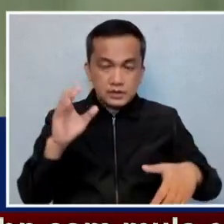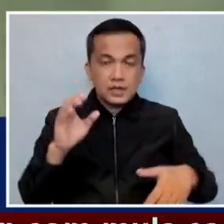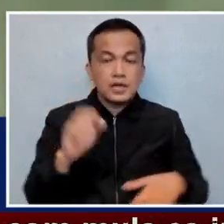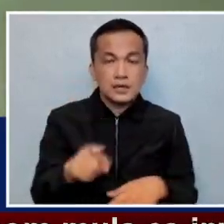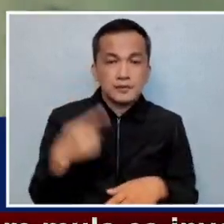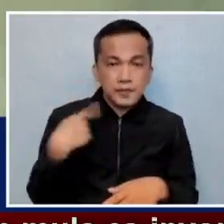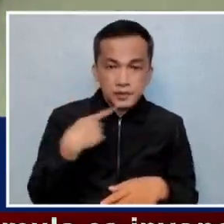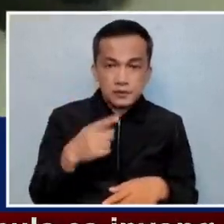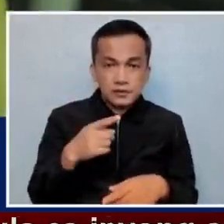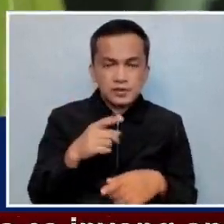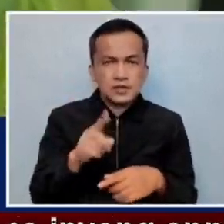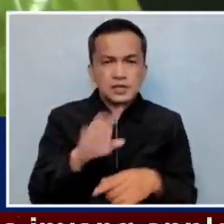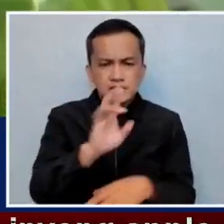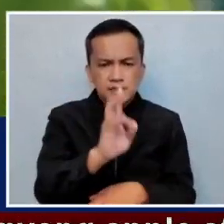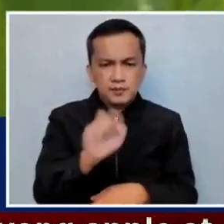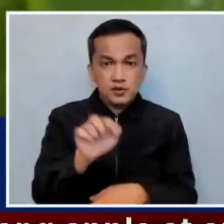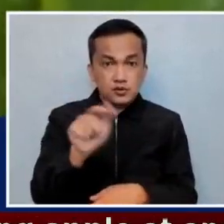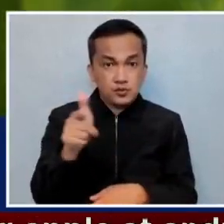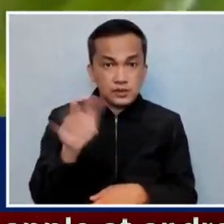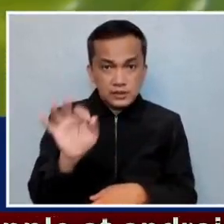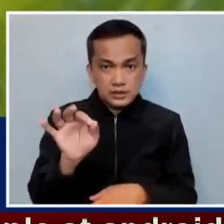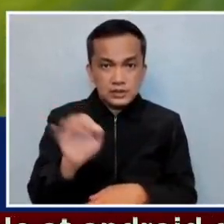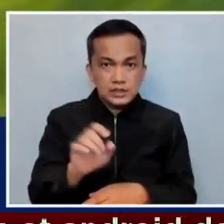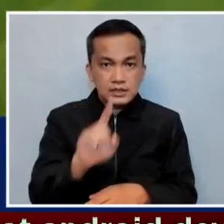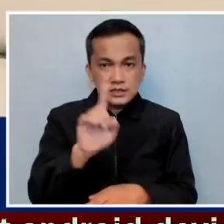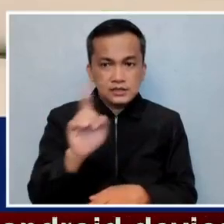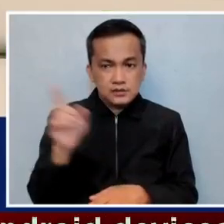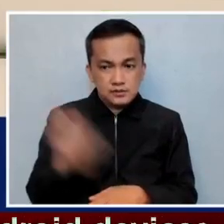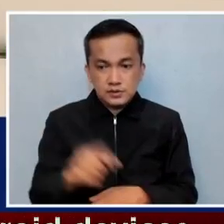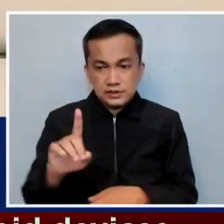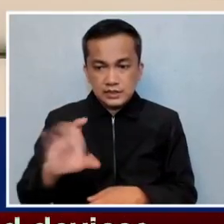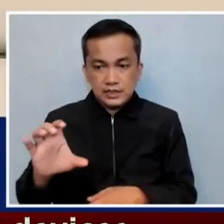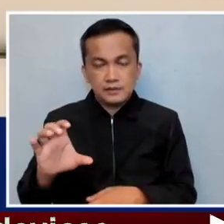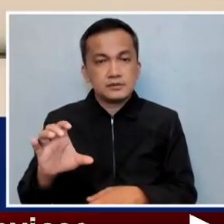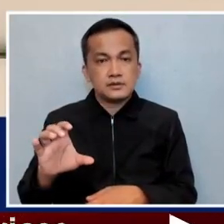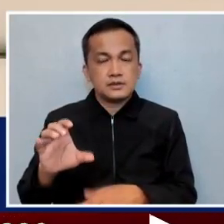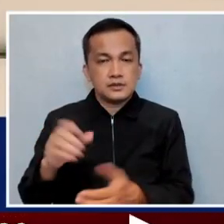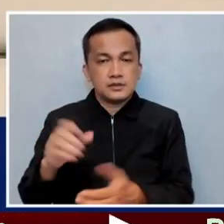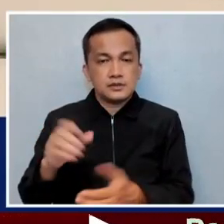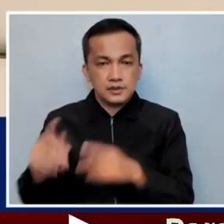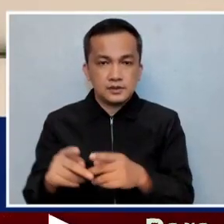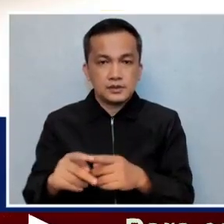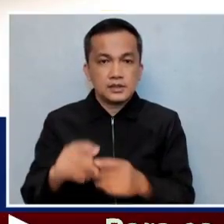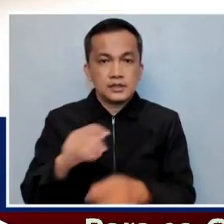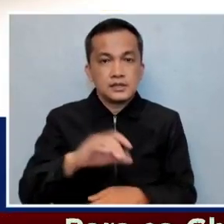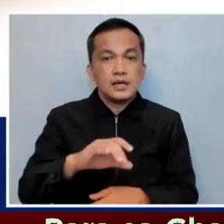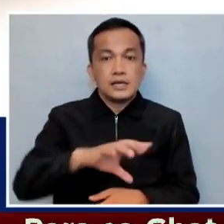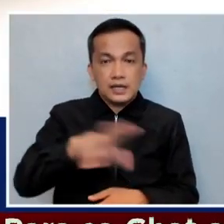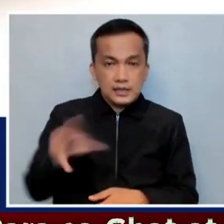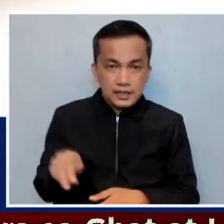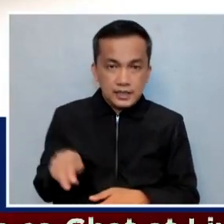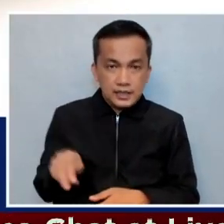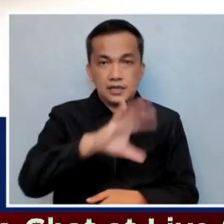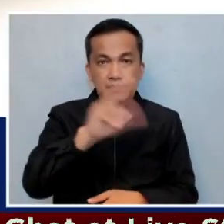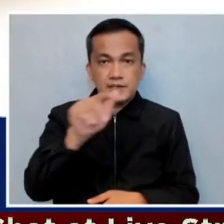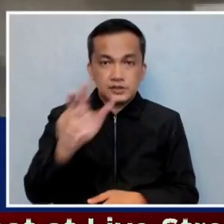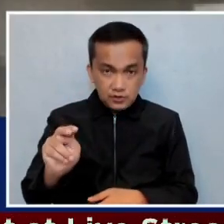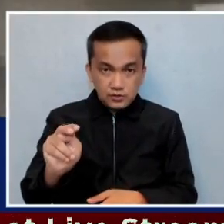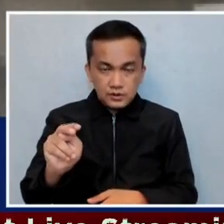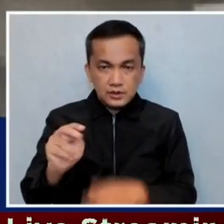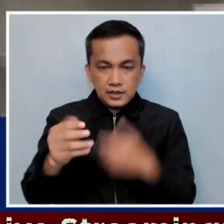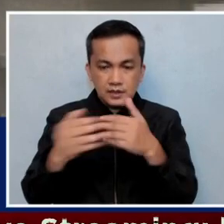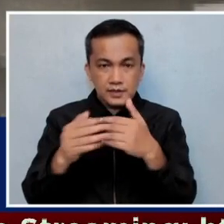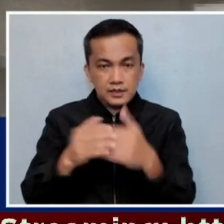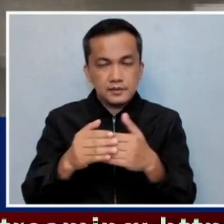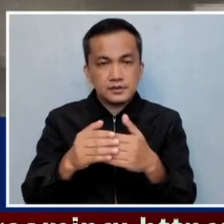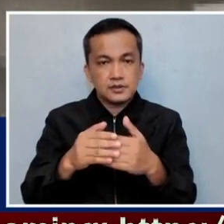na 7.29 kada 100,000 tao. Ang Cagayan Valley at Calabarzon, nalalapit na rin sa moderate